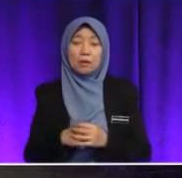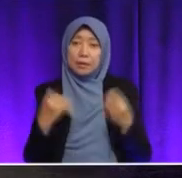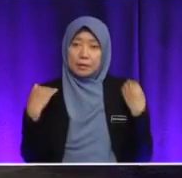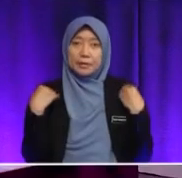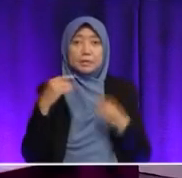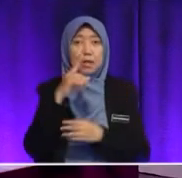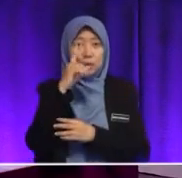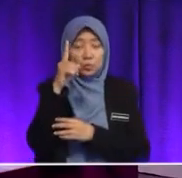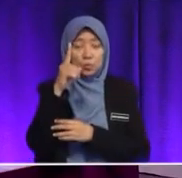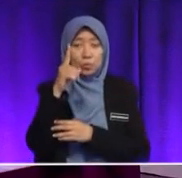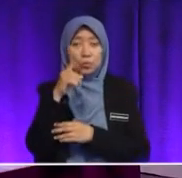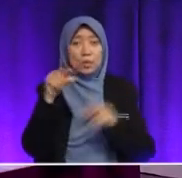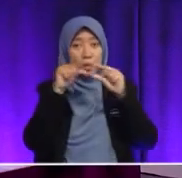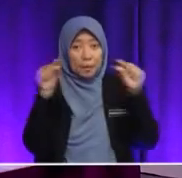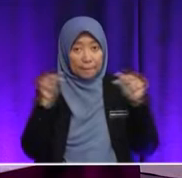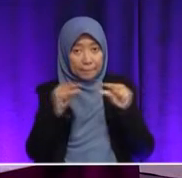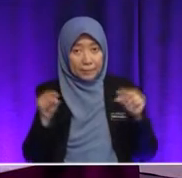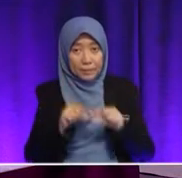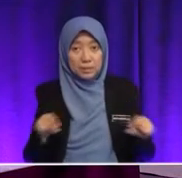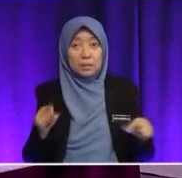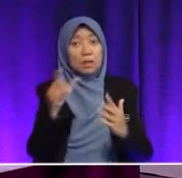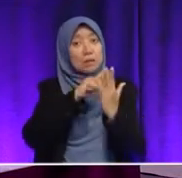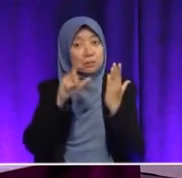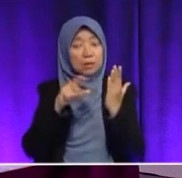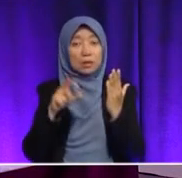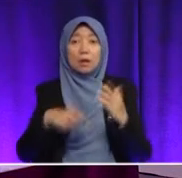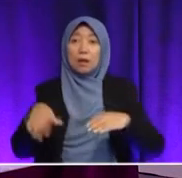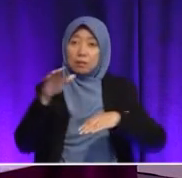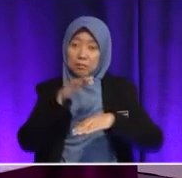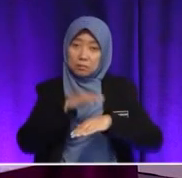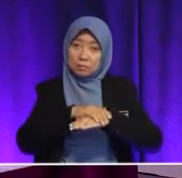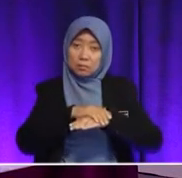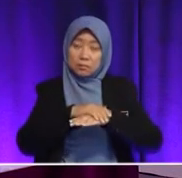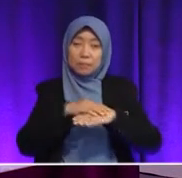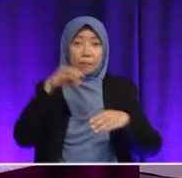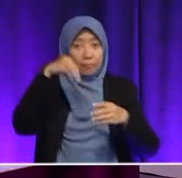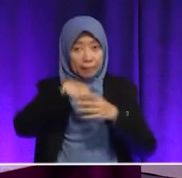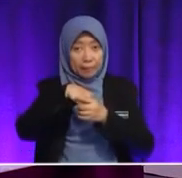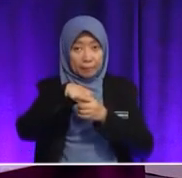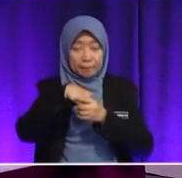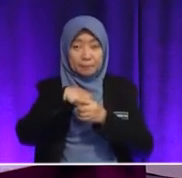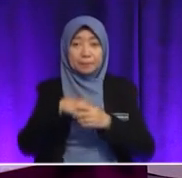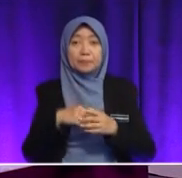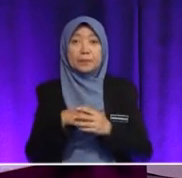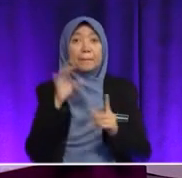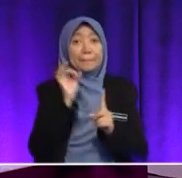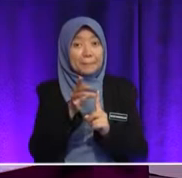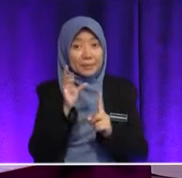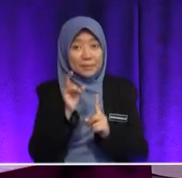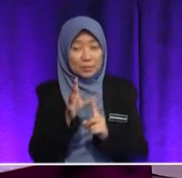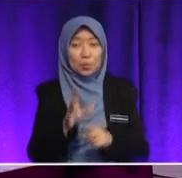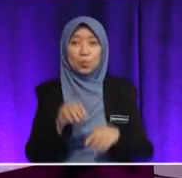lapisan cat key yang kita lalukan di-like asalkan dalam sekitar besi itu